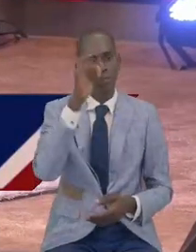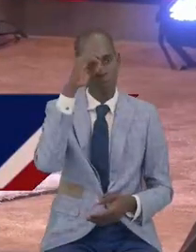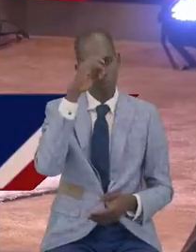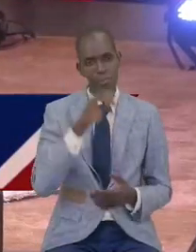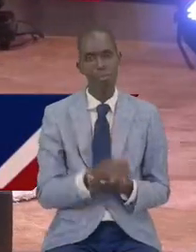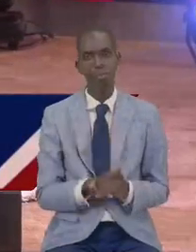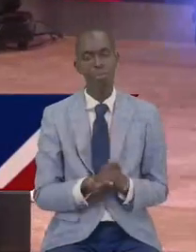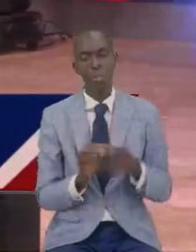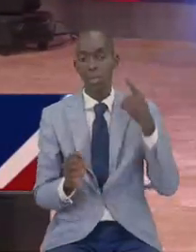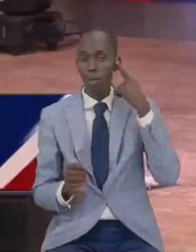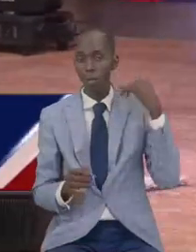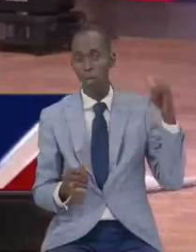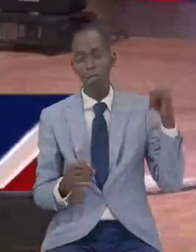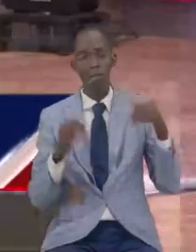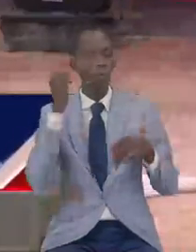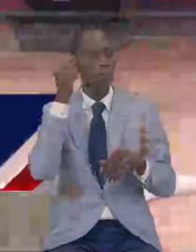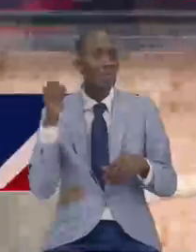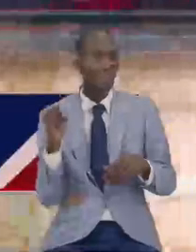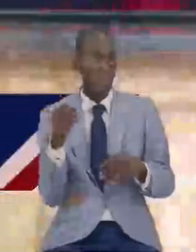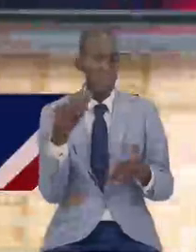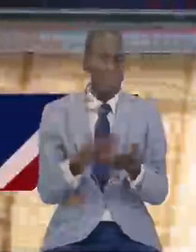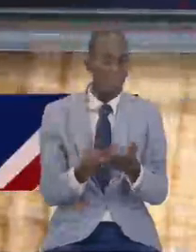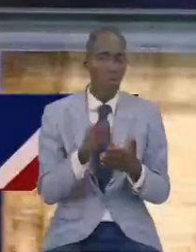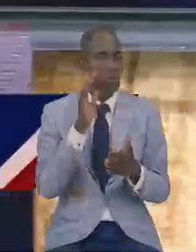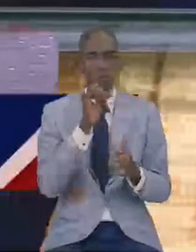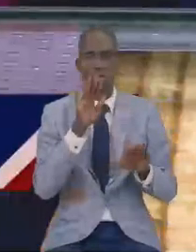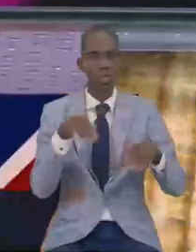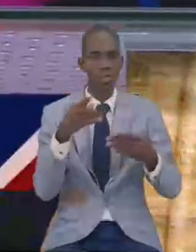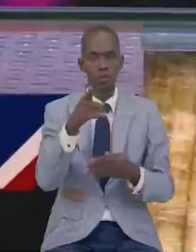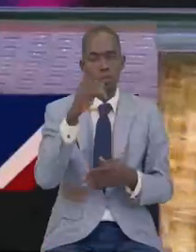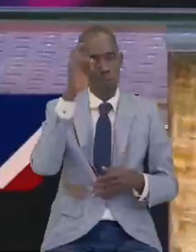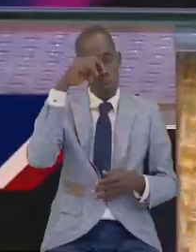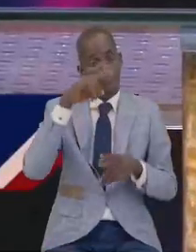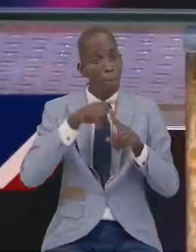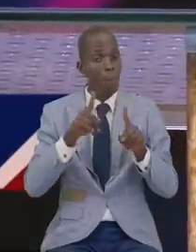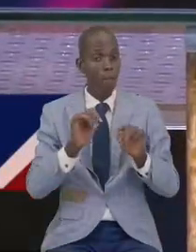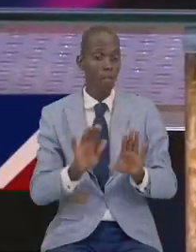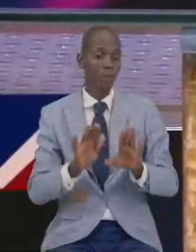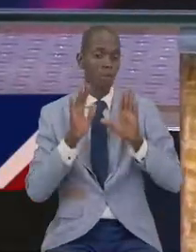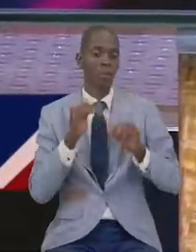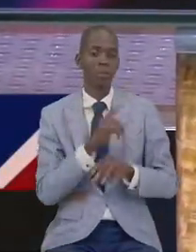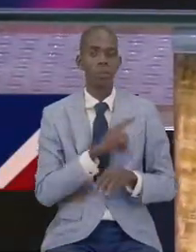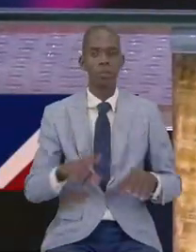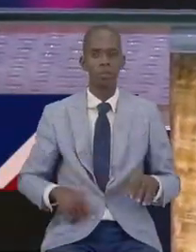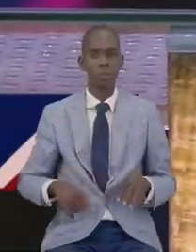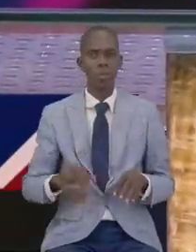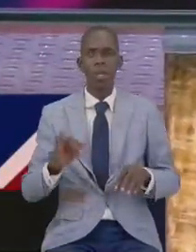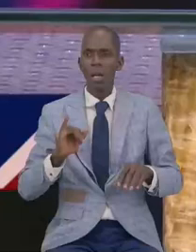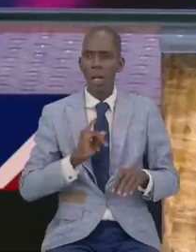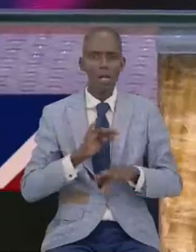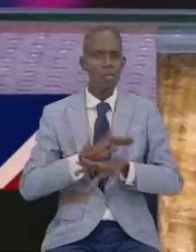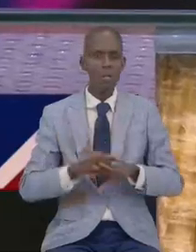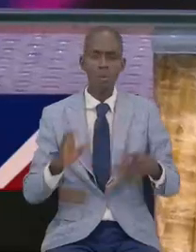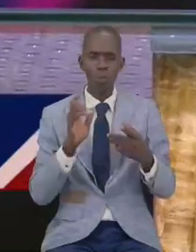L'or, l'argent ne peut pas nous donner cette sagesse, mais la crainte de Dieu. Je ne veux